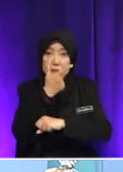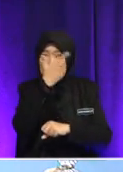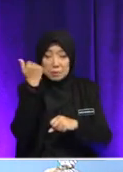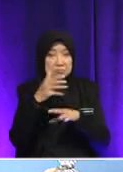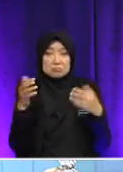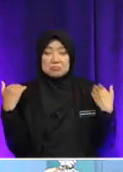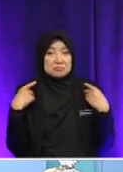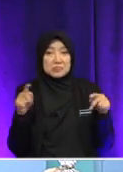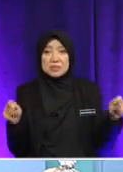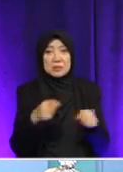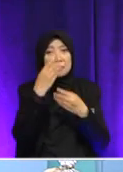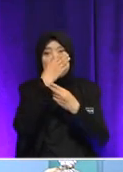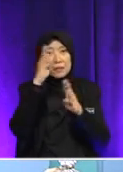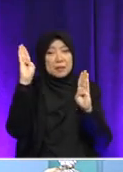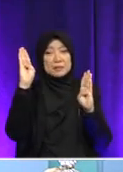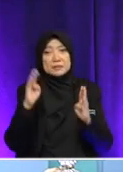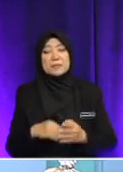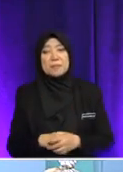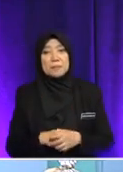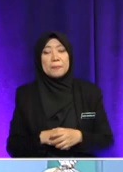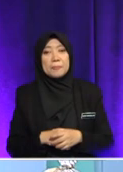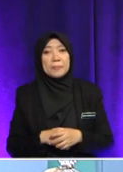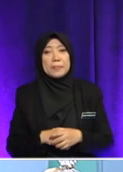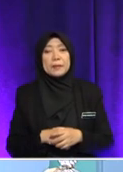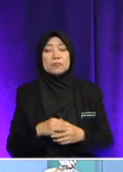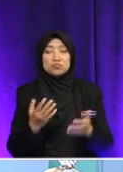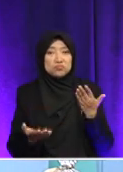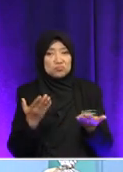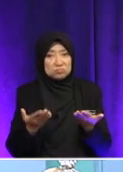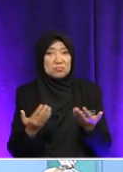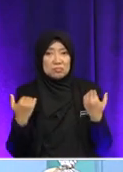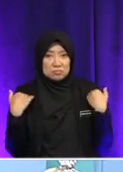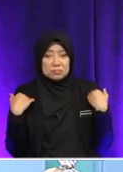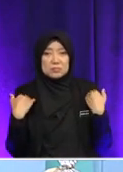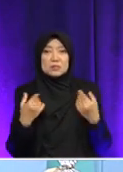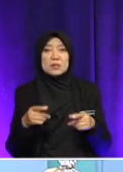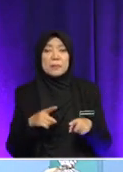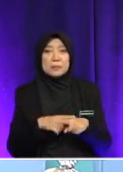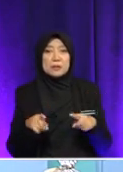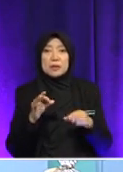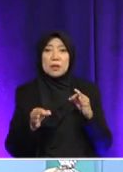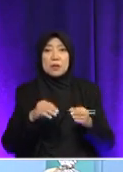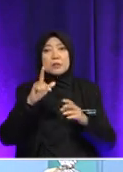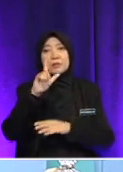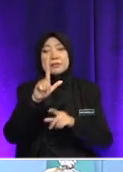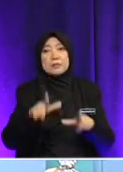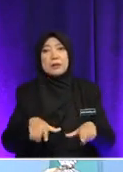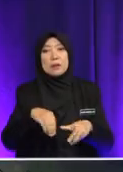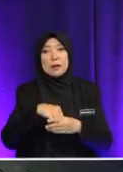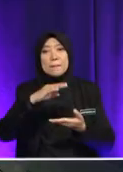Kalau kita letak dalam botol plastik ke Mungkin dia akan bertindak balas dan sebagainya so sifat yang ketiga kita dapat dari